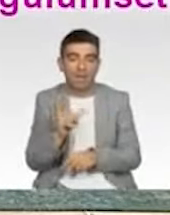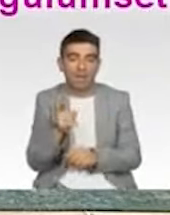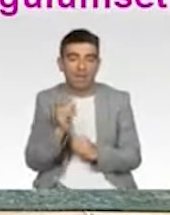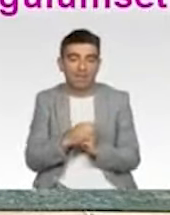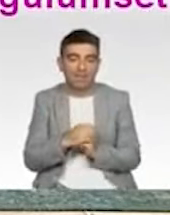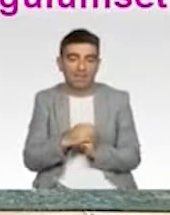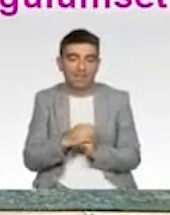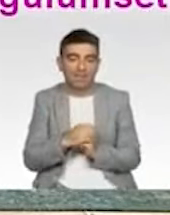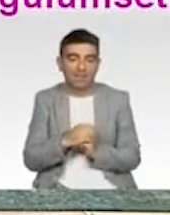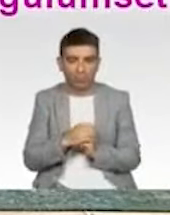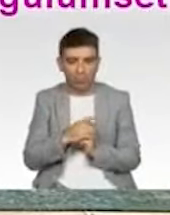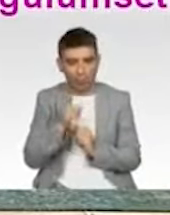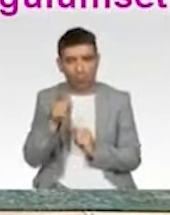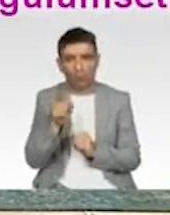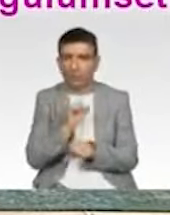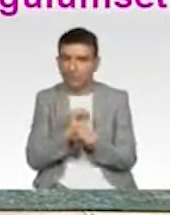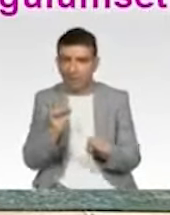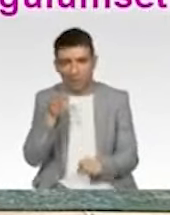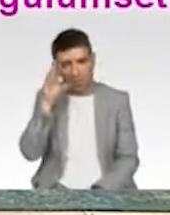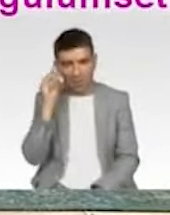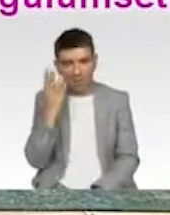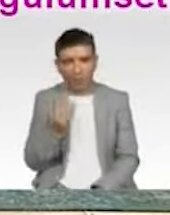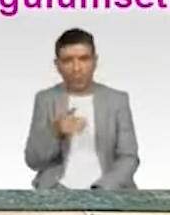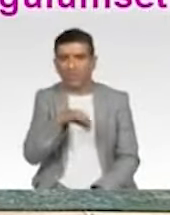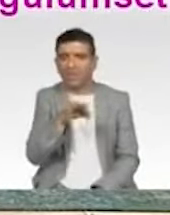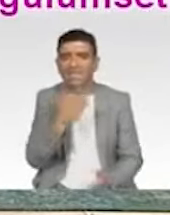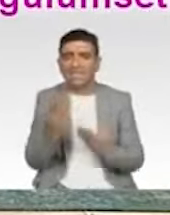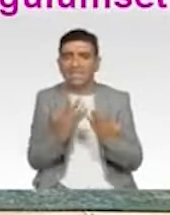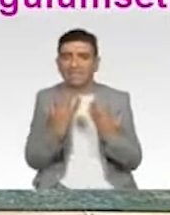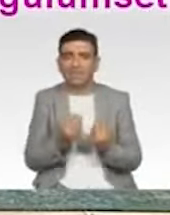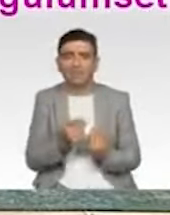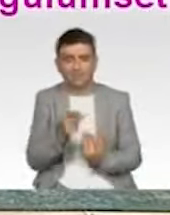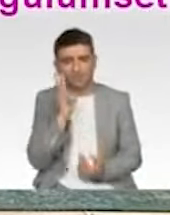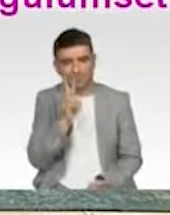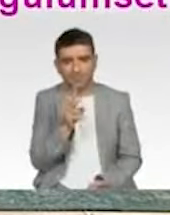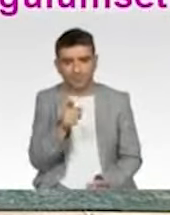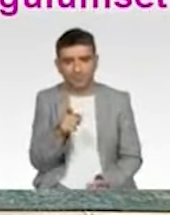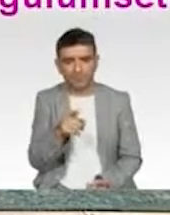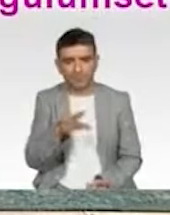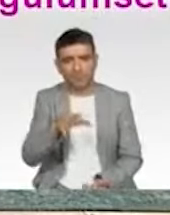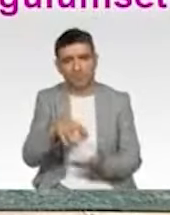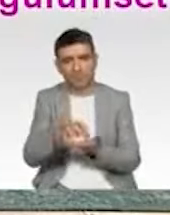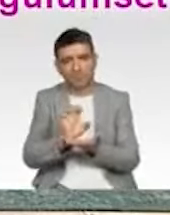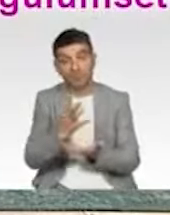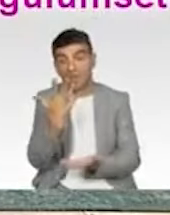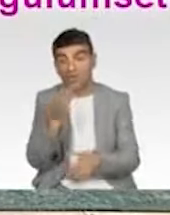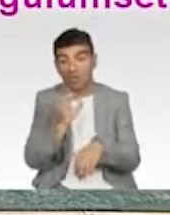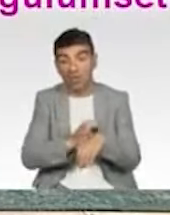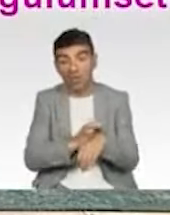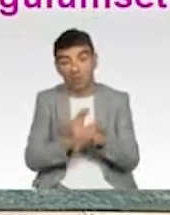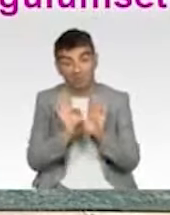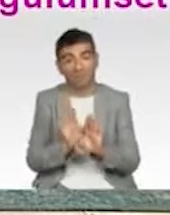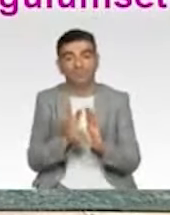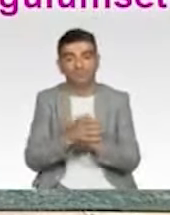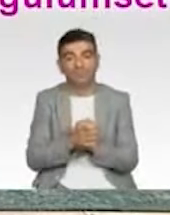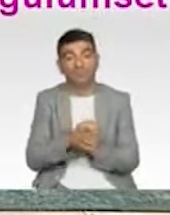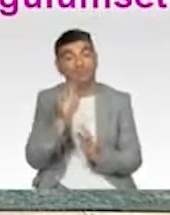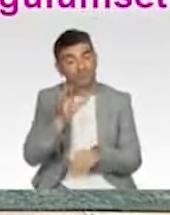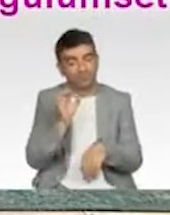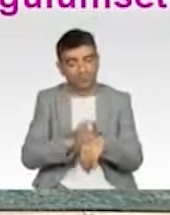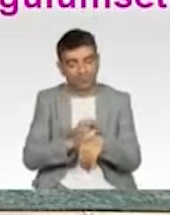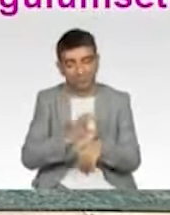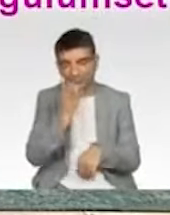plastik. Tamam. Onun zararlarını da öğrenmiş olduk. Çay nasıl demeyeceğiz? Sağlıklı bir çay demeyeceğiz. Kapağını açtık. 5 dakika bekleyecek. 5 dakika. 5 dakika